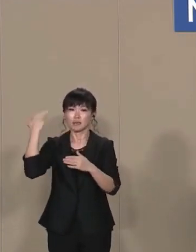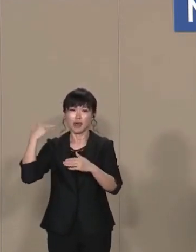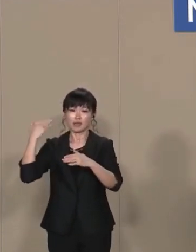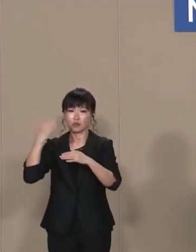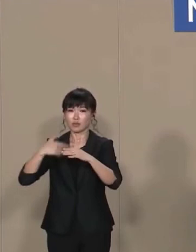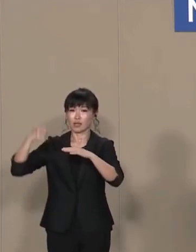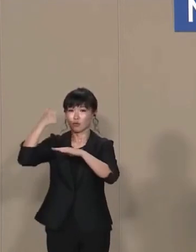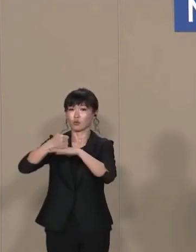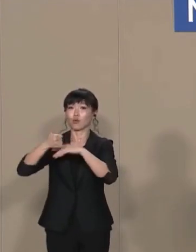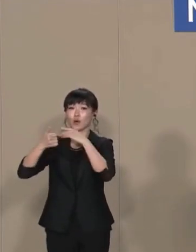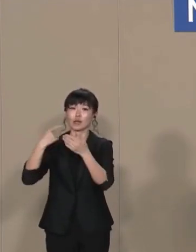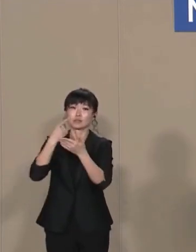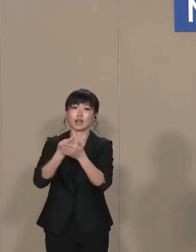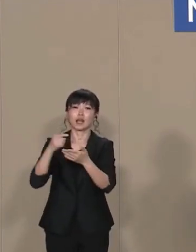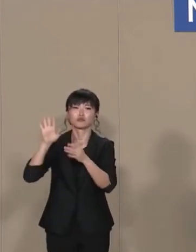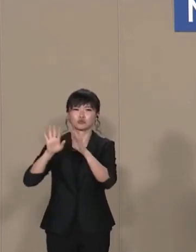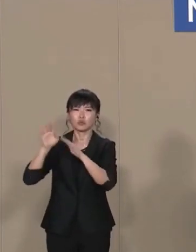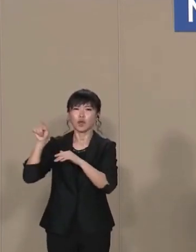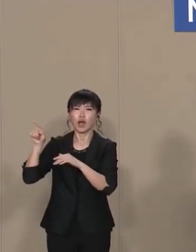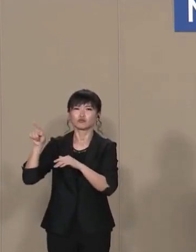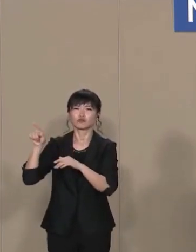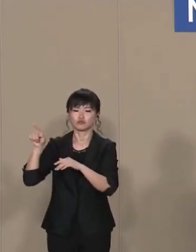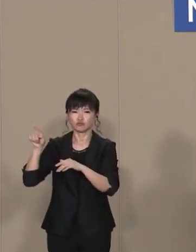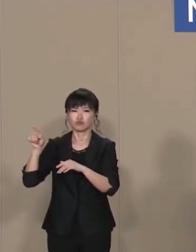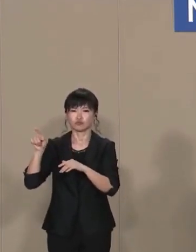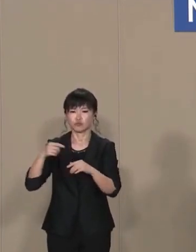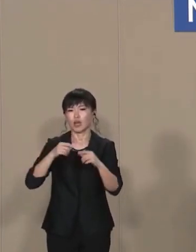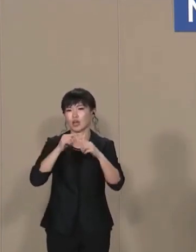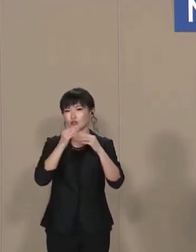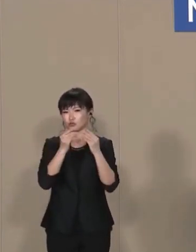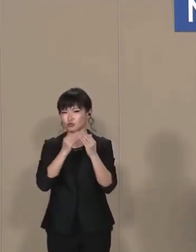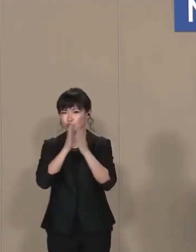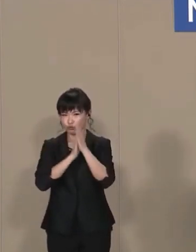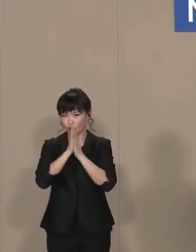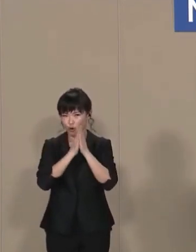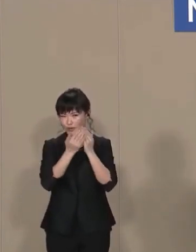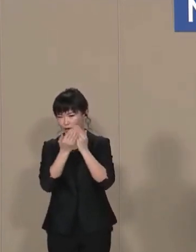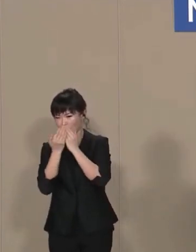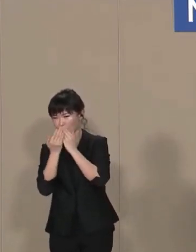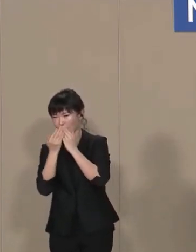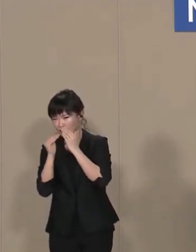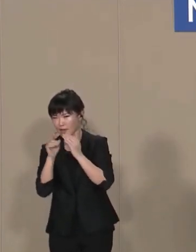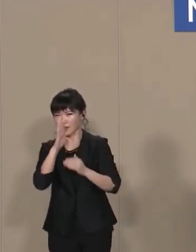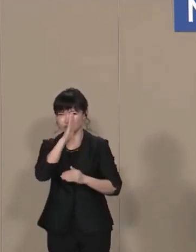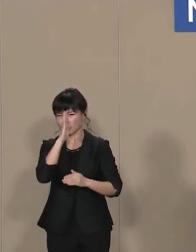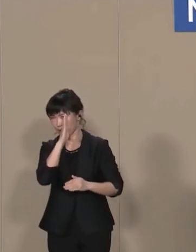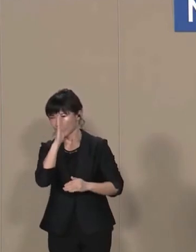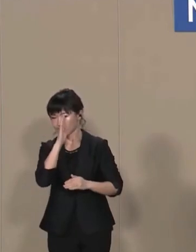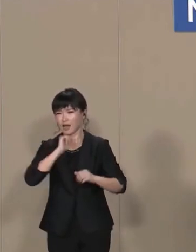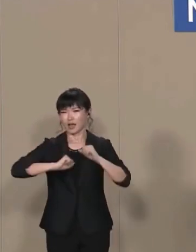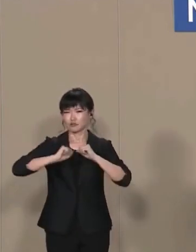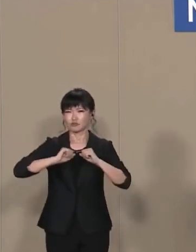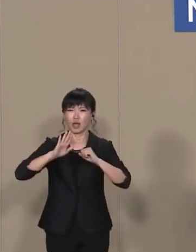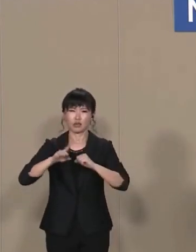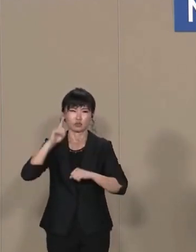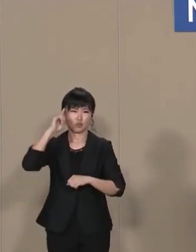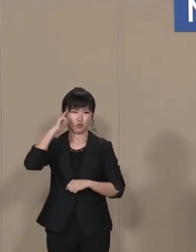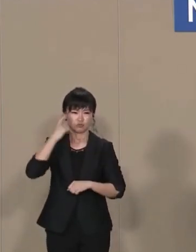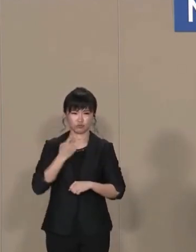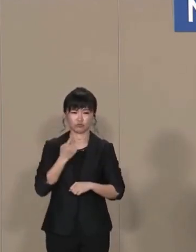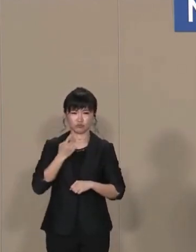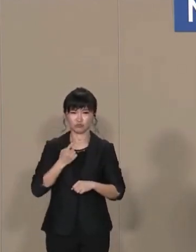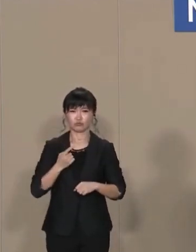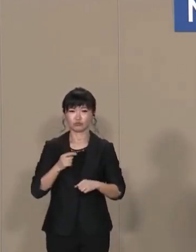ます資金の流れが不透明な宗教組織を隠れ蓑に各国のスパイ活動が行われていると私は考えています